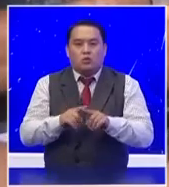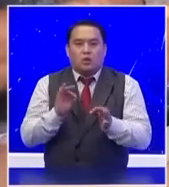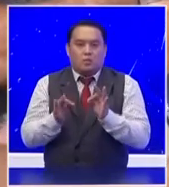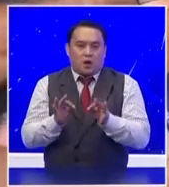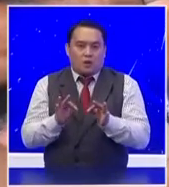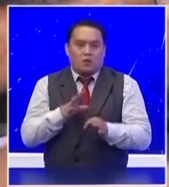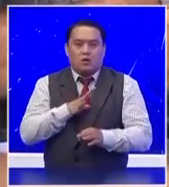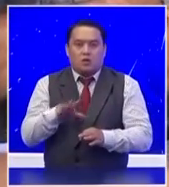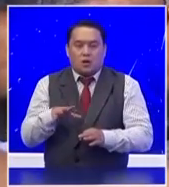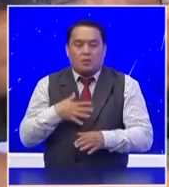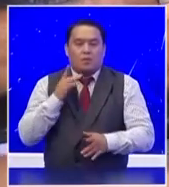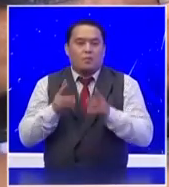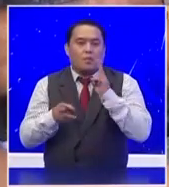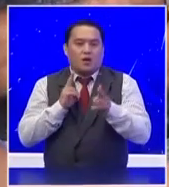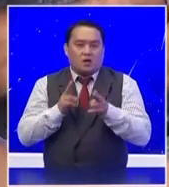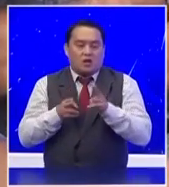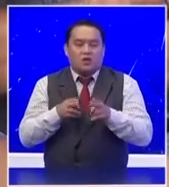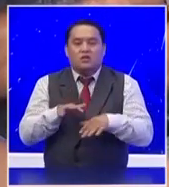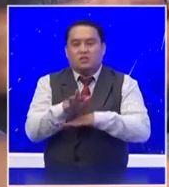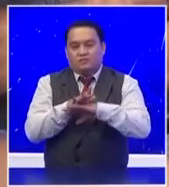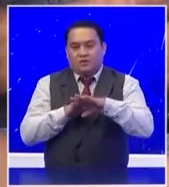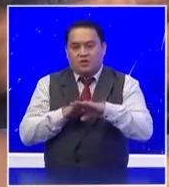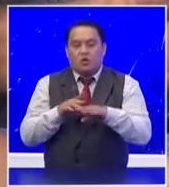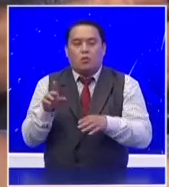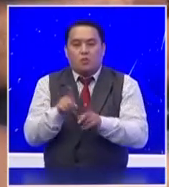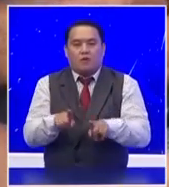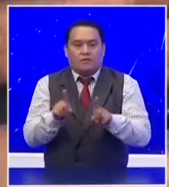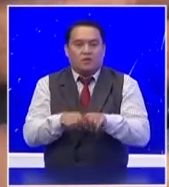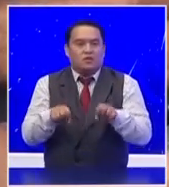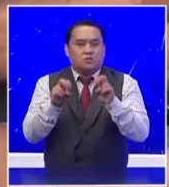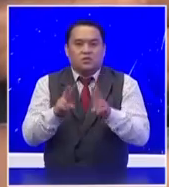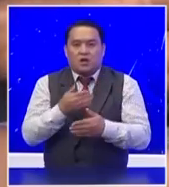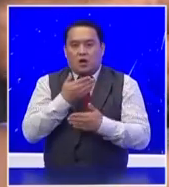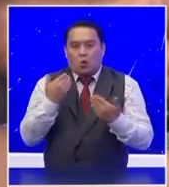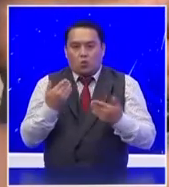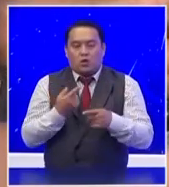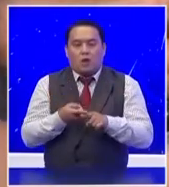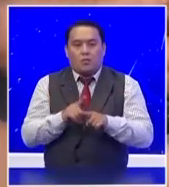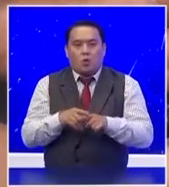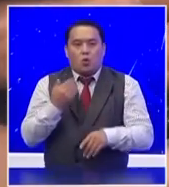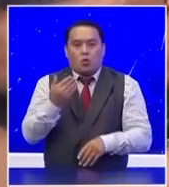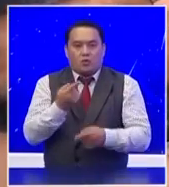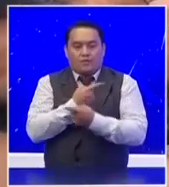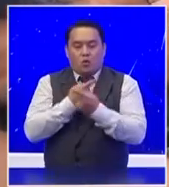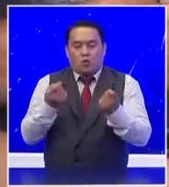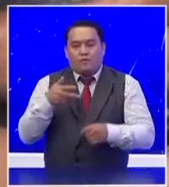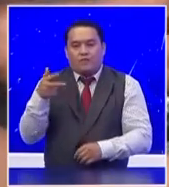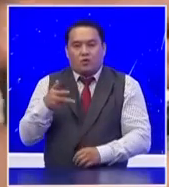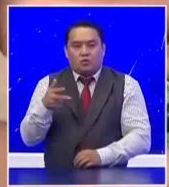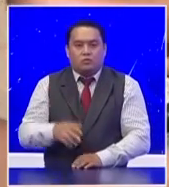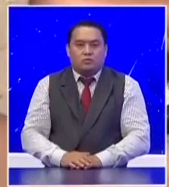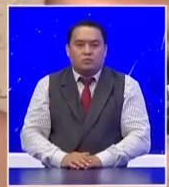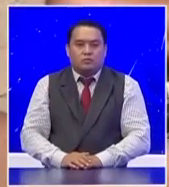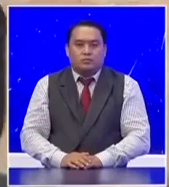нормально. Не было повода для паники. Приношу свои извинения, так как, повторюсь, я не специалист, и, поддавшись эмоциям, опубликовал видео, не